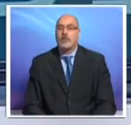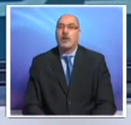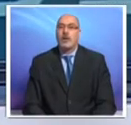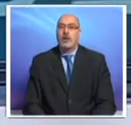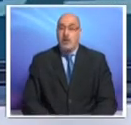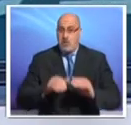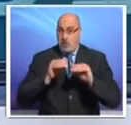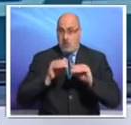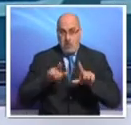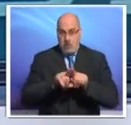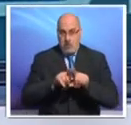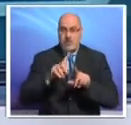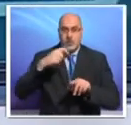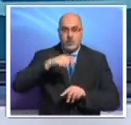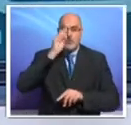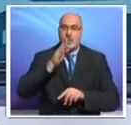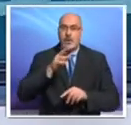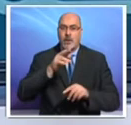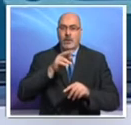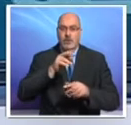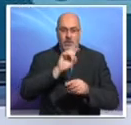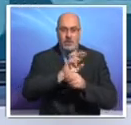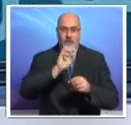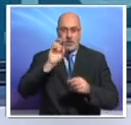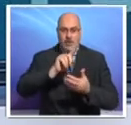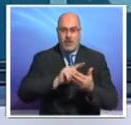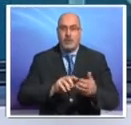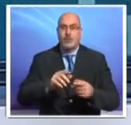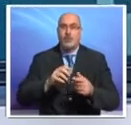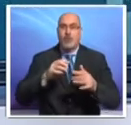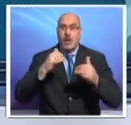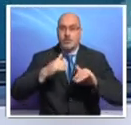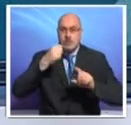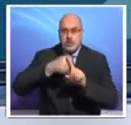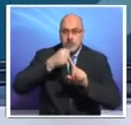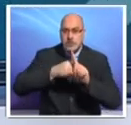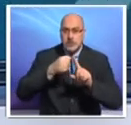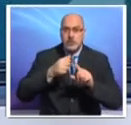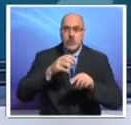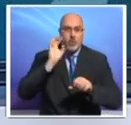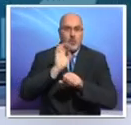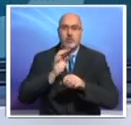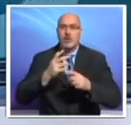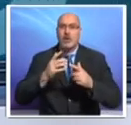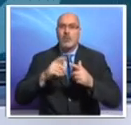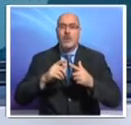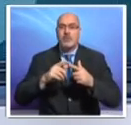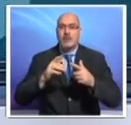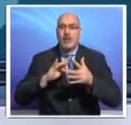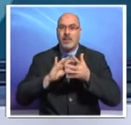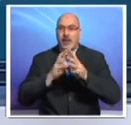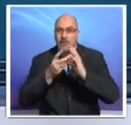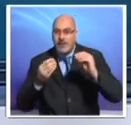وفي السياق دائما أكد رئيس الجمهورية السيد عبد العزيز بوتفليقة على جهود الجزائر في مكافحة الجرائم